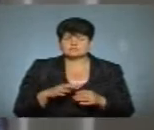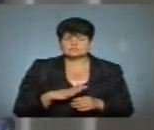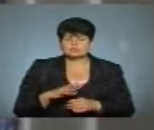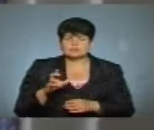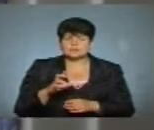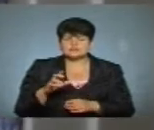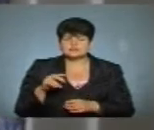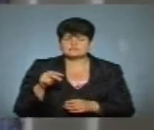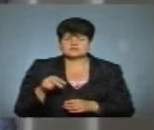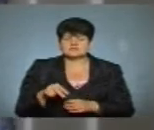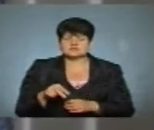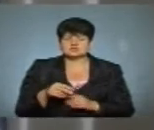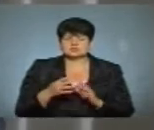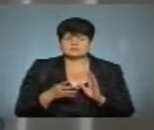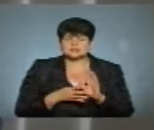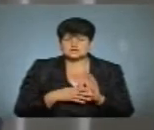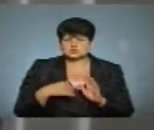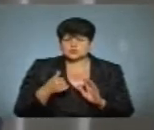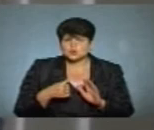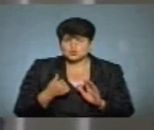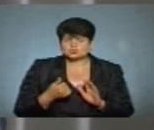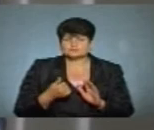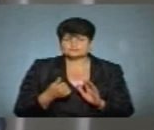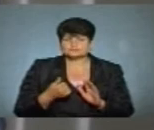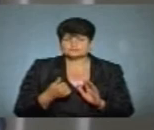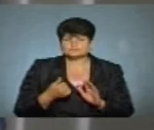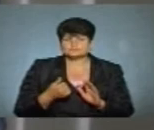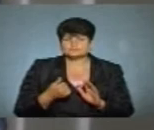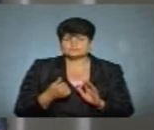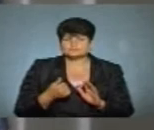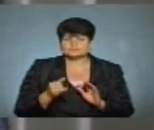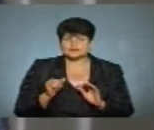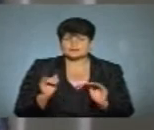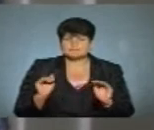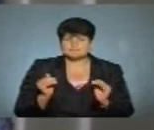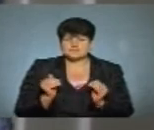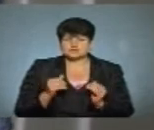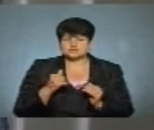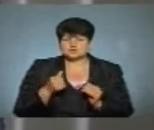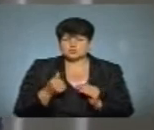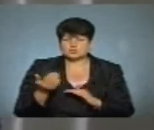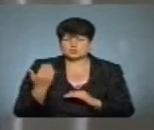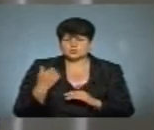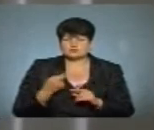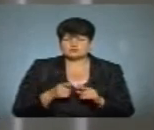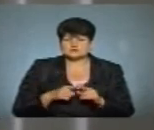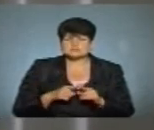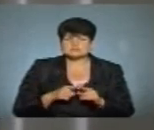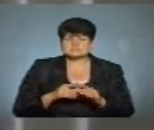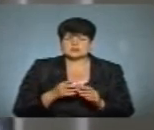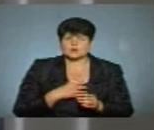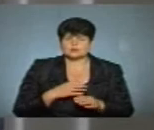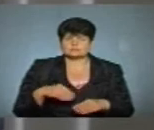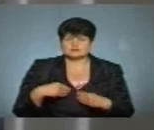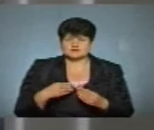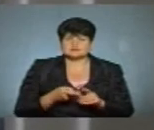березні 2019 року. І менше року тому мені цей орден присвоїв президент, а у зв'язку